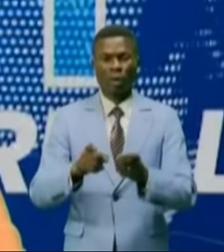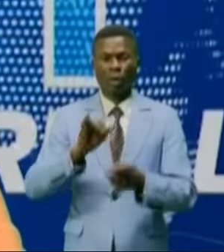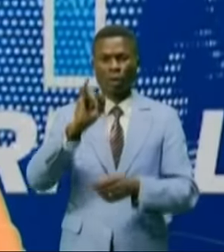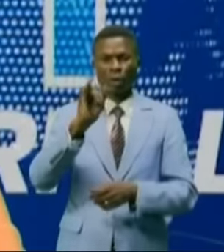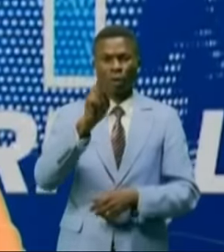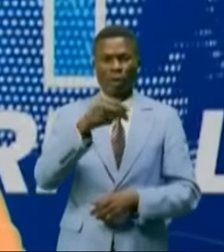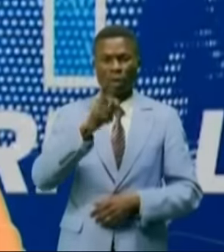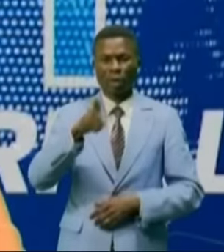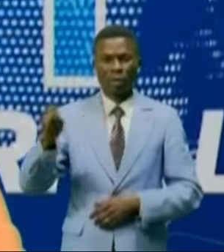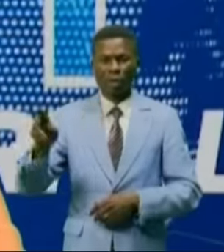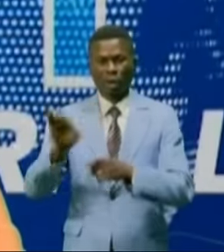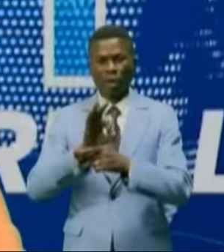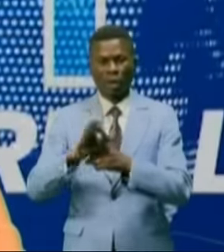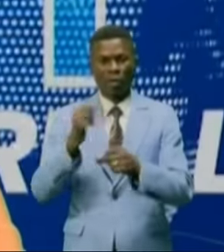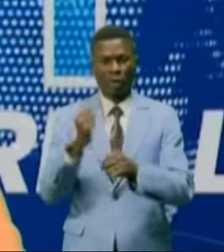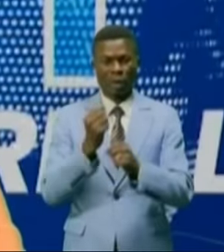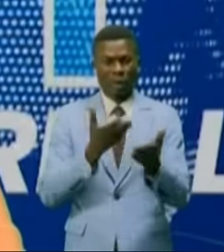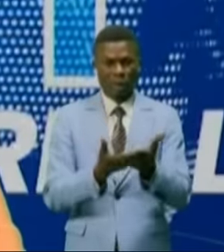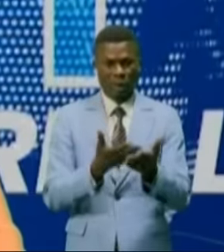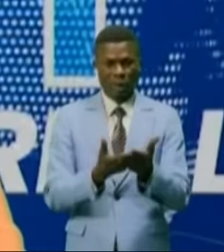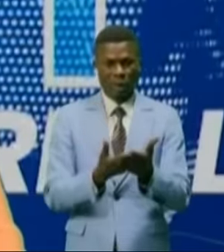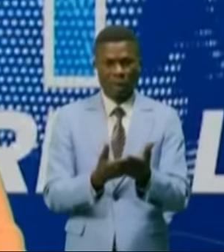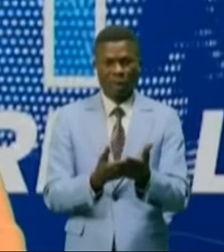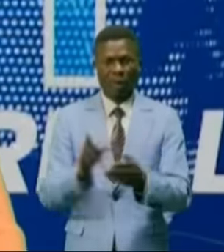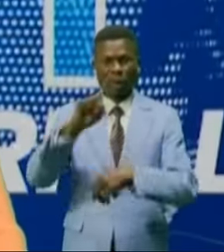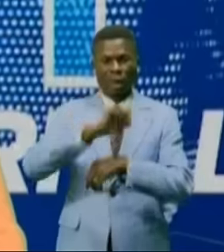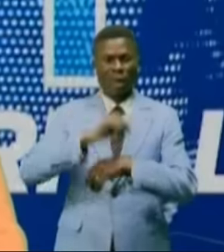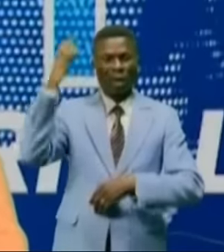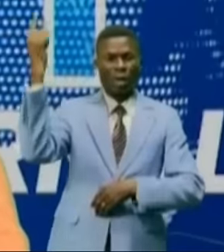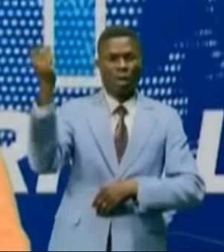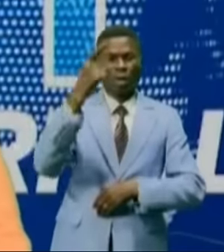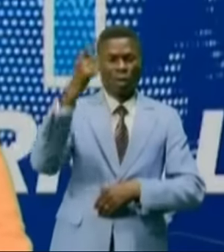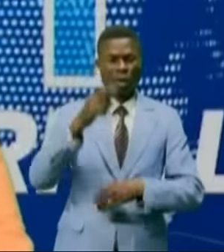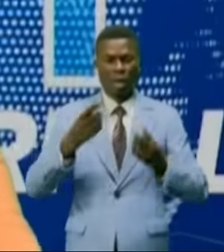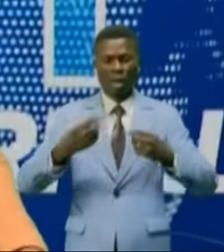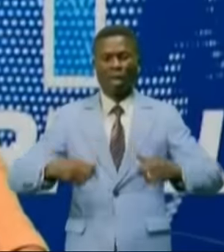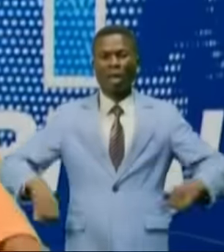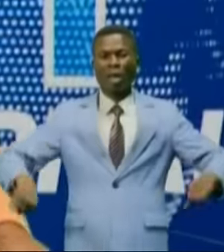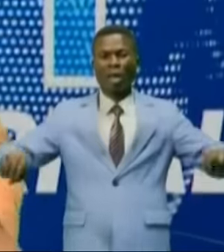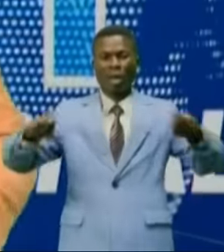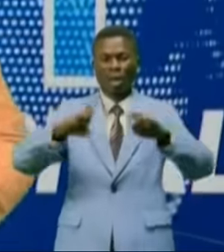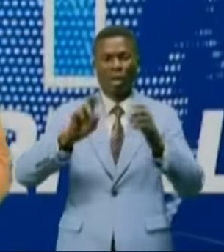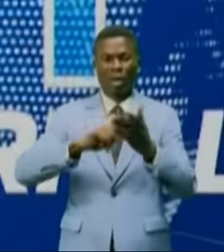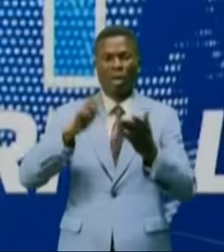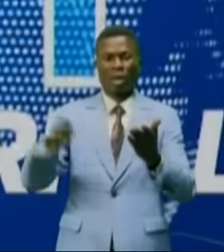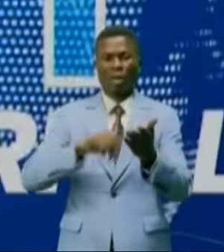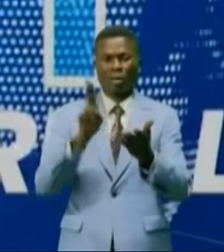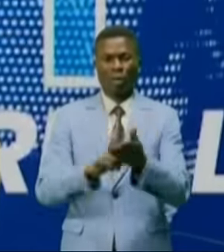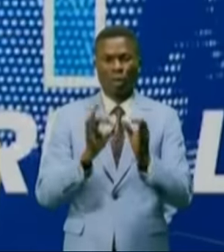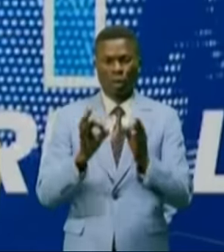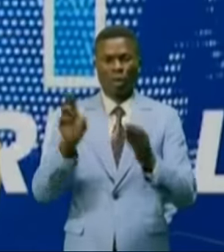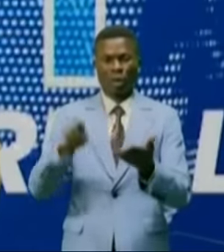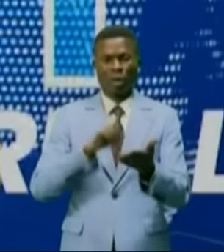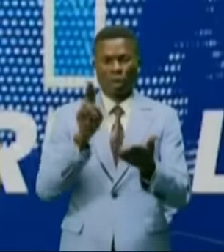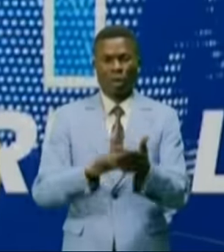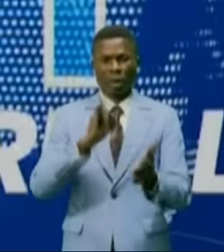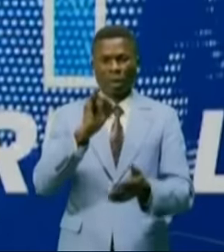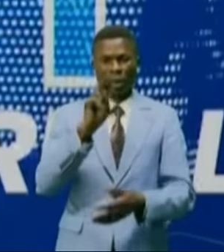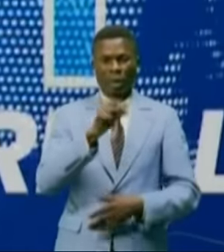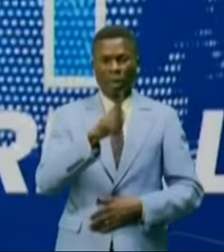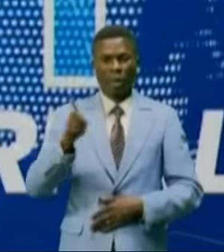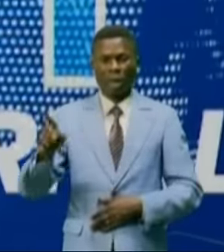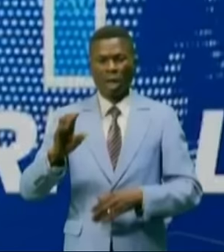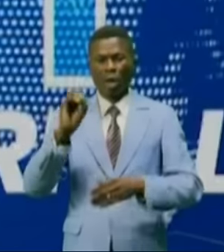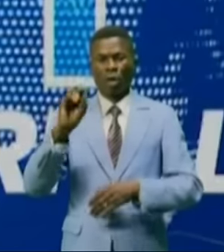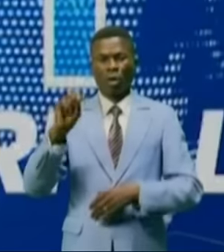pour la formation dans le métier vert. À l'occasion de la Journée mondiale de l'environnement, un nouveau protocole d'entente signé entre l'INPP et